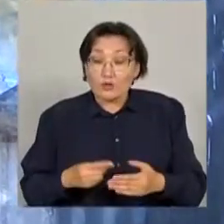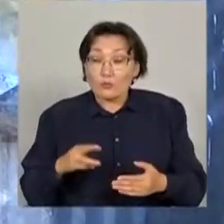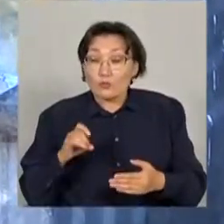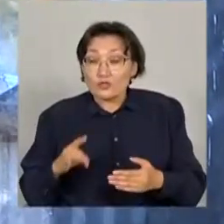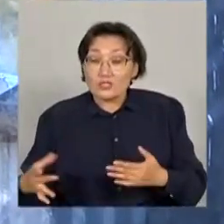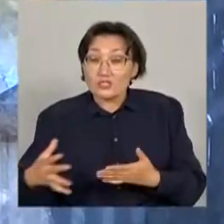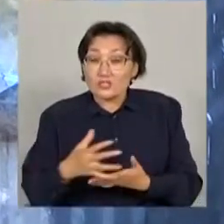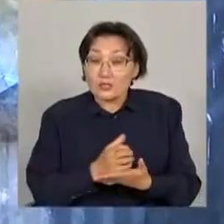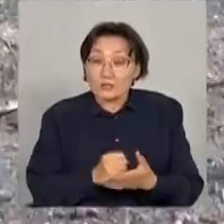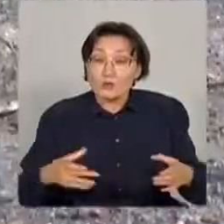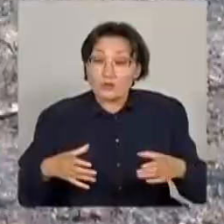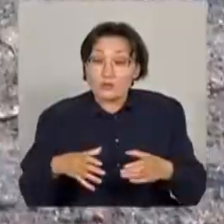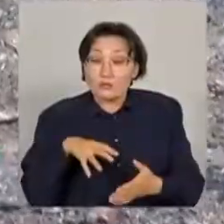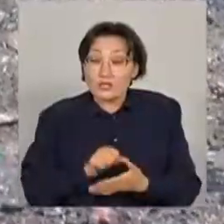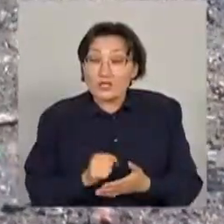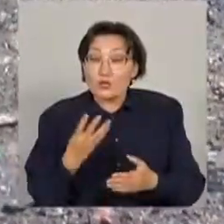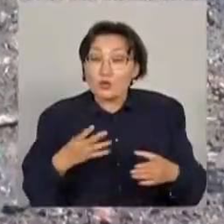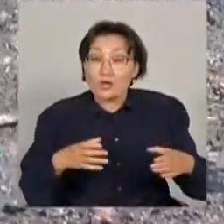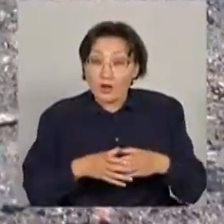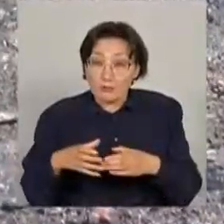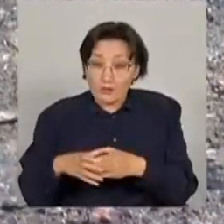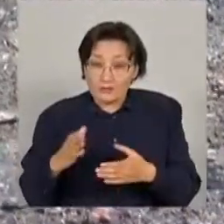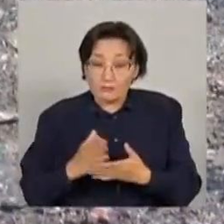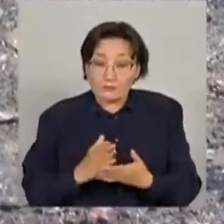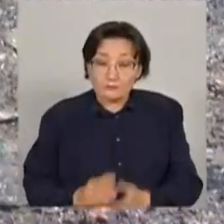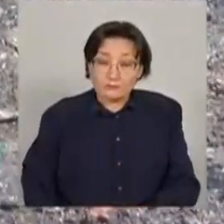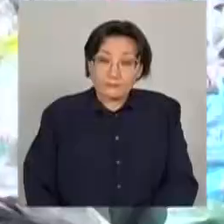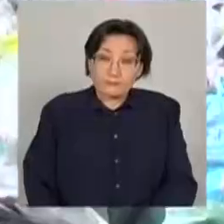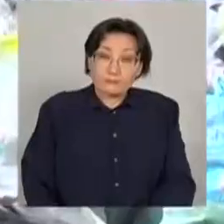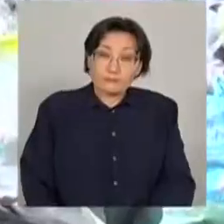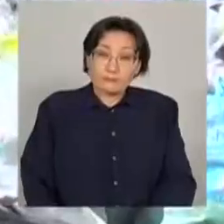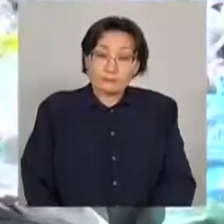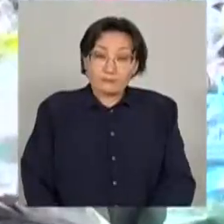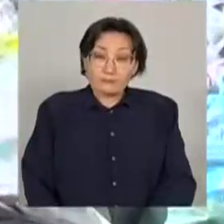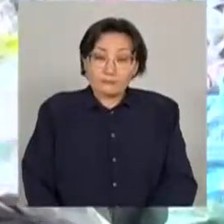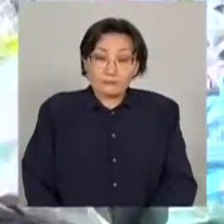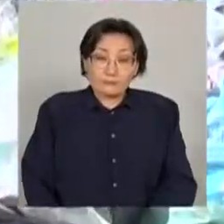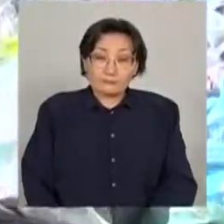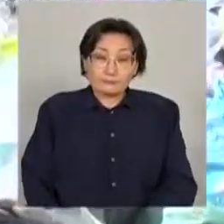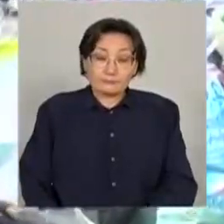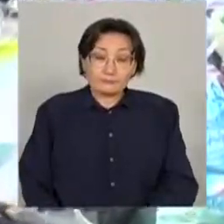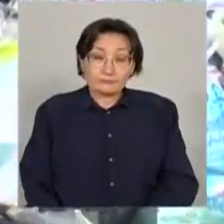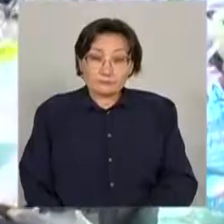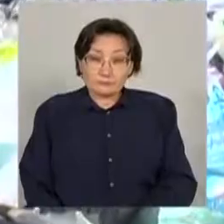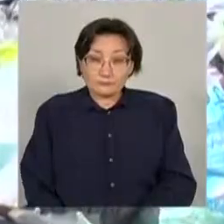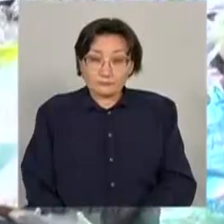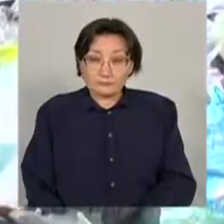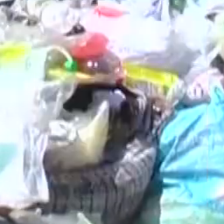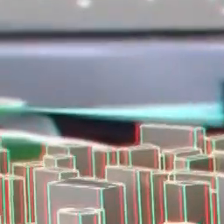қалдық шығарумен айналысатын 4 компания бар. Нұргүл Алина, Асар Ербұлан, Алматы телеарнасы, солтүстік Қазақстан